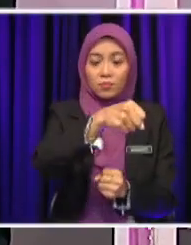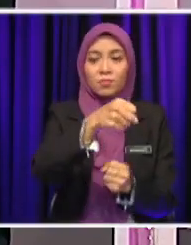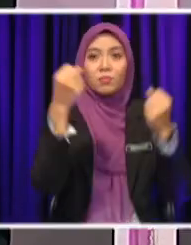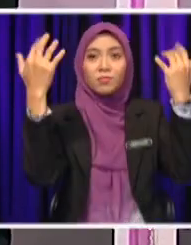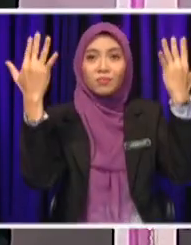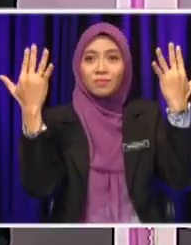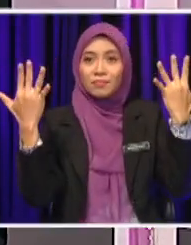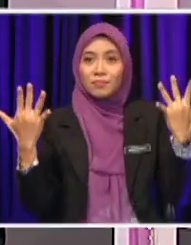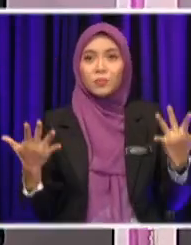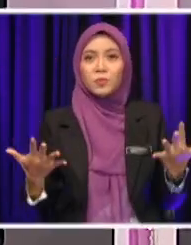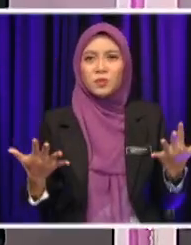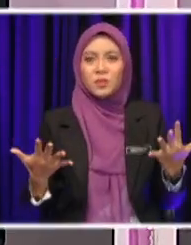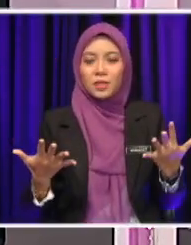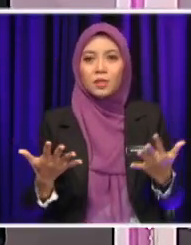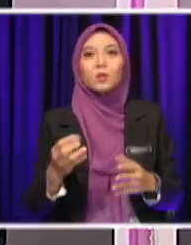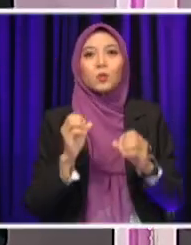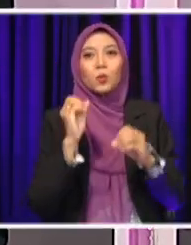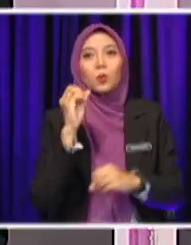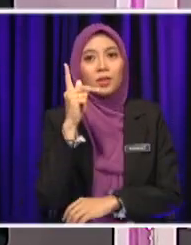Kan kalau hujan okey, kalau tak hujan